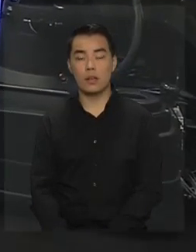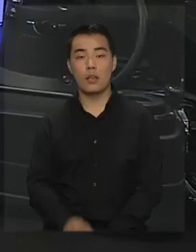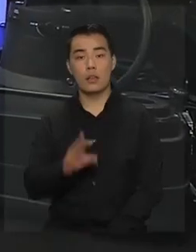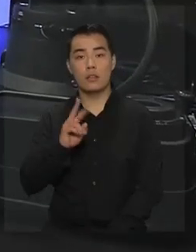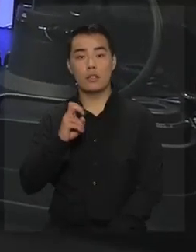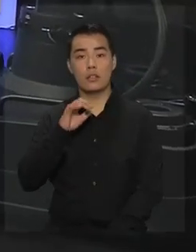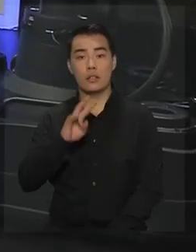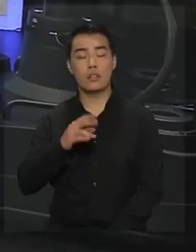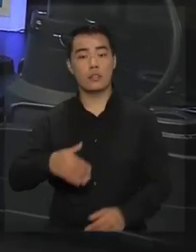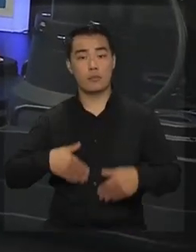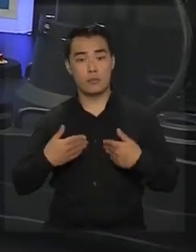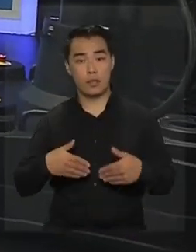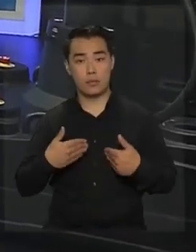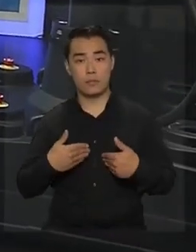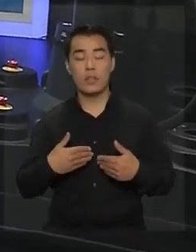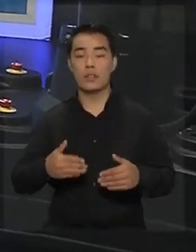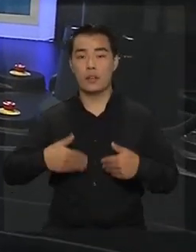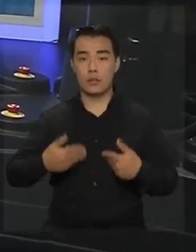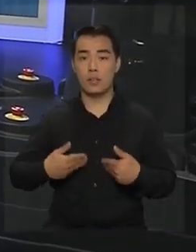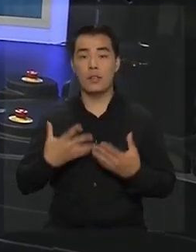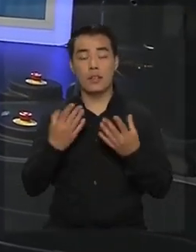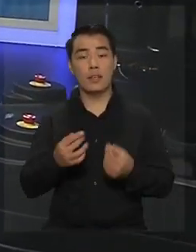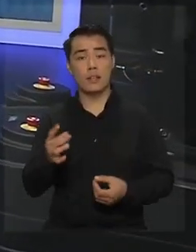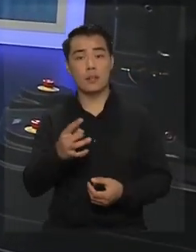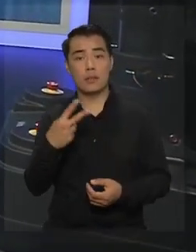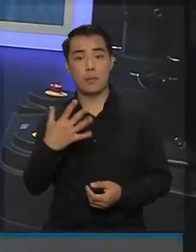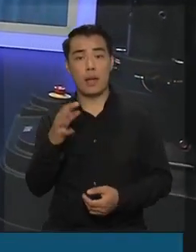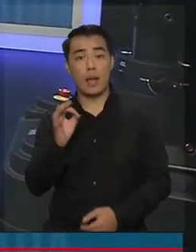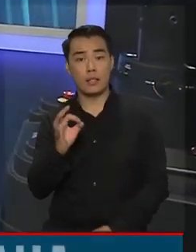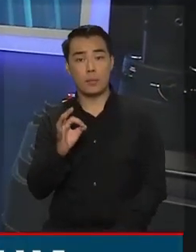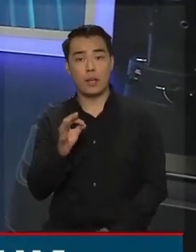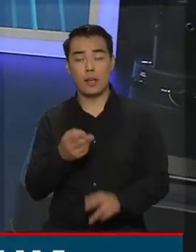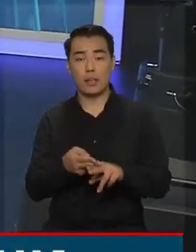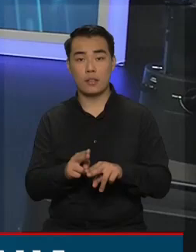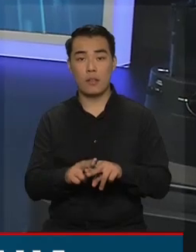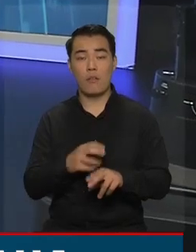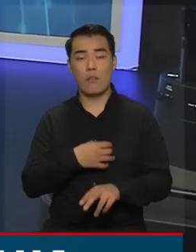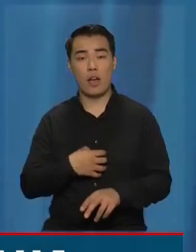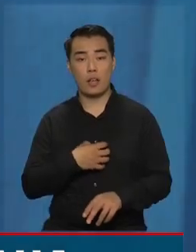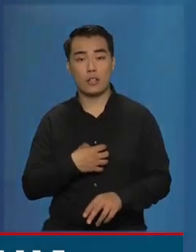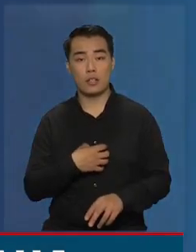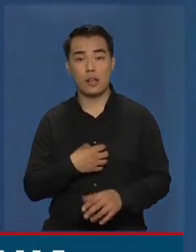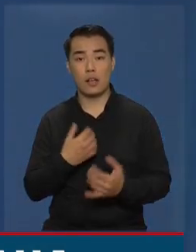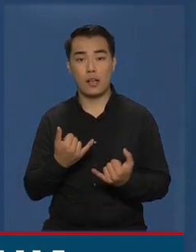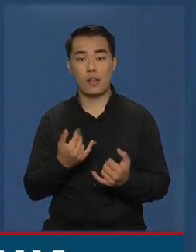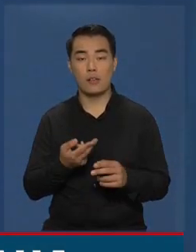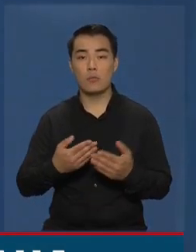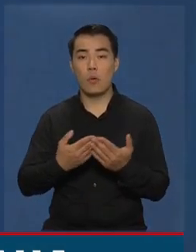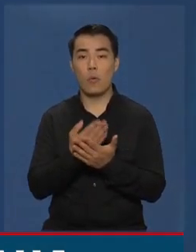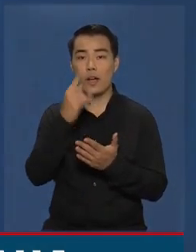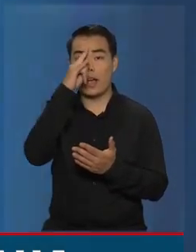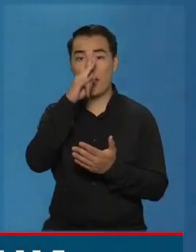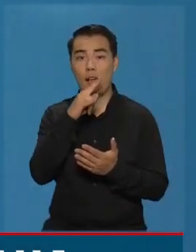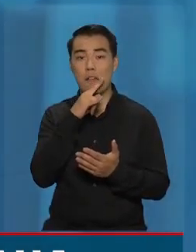Константин Викторович, добрый вечер. Здравствуйте. День республики, 25 октября, один из ключевых символов нового